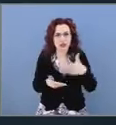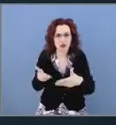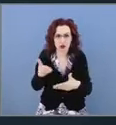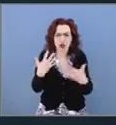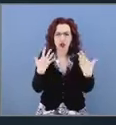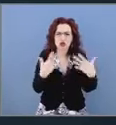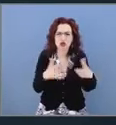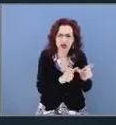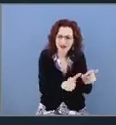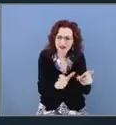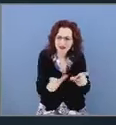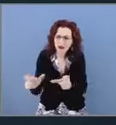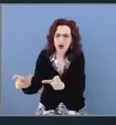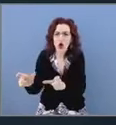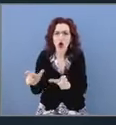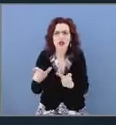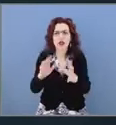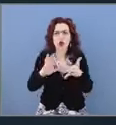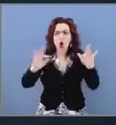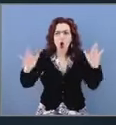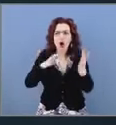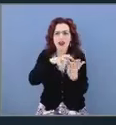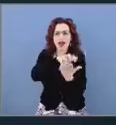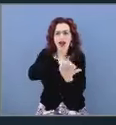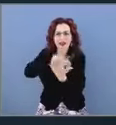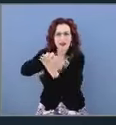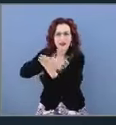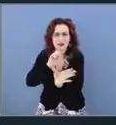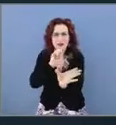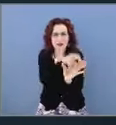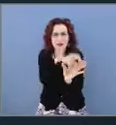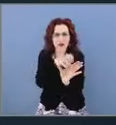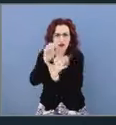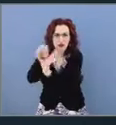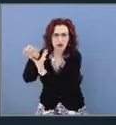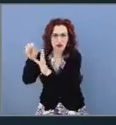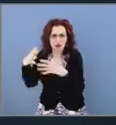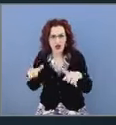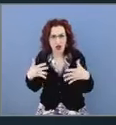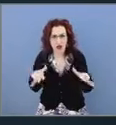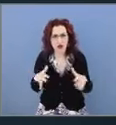online, oltre a quelli che riceveremo oggi attraverso gli interventi che